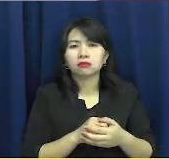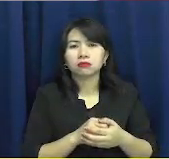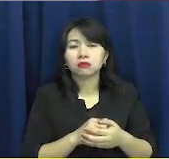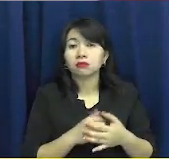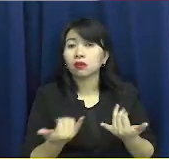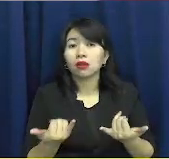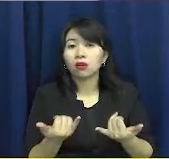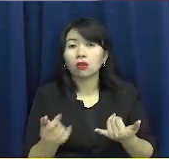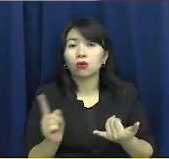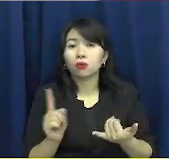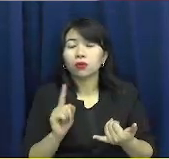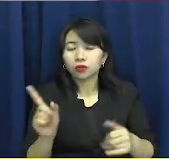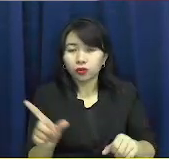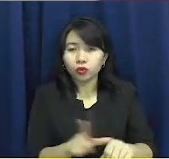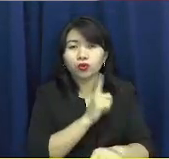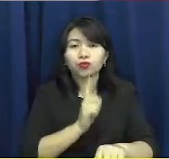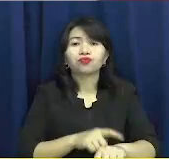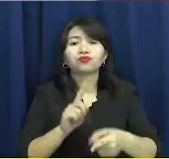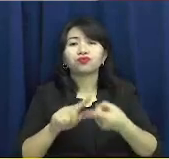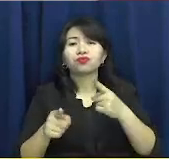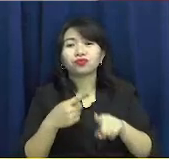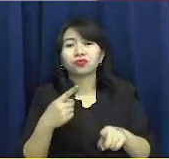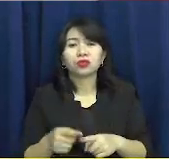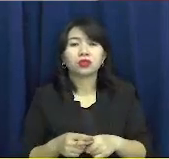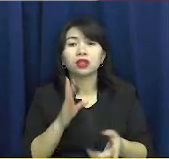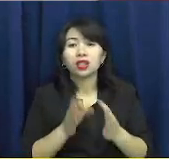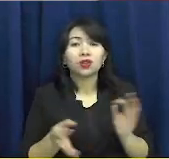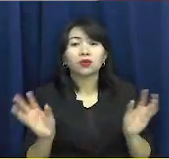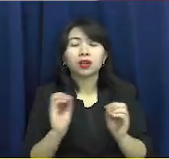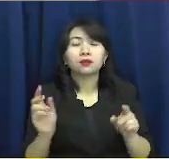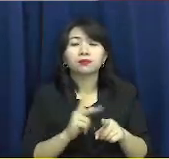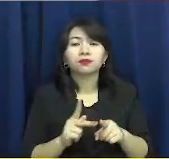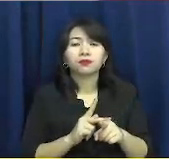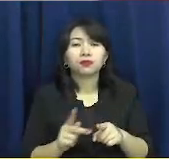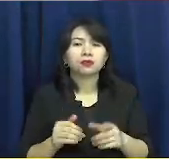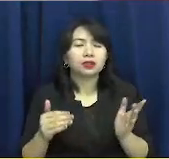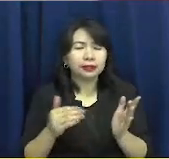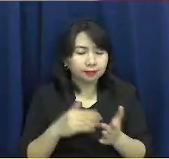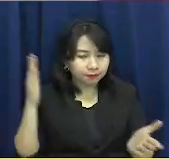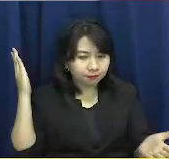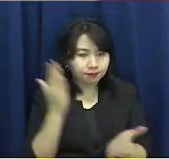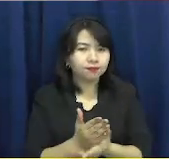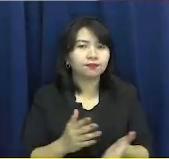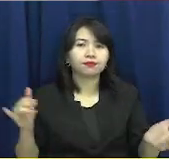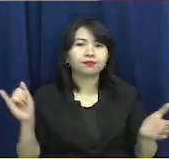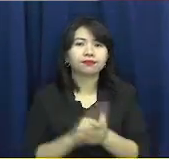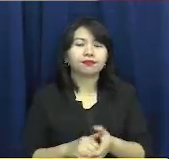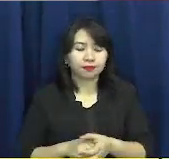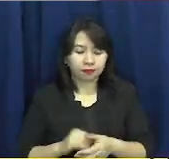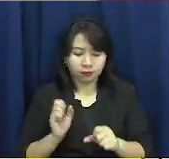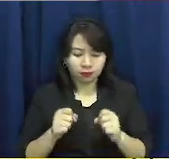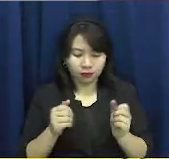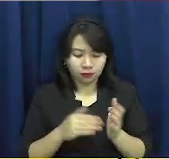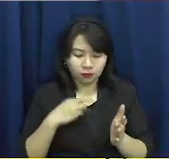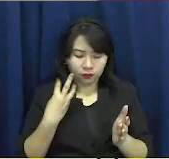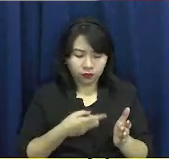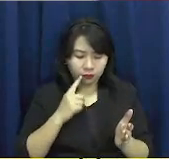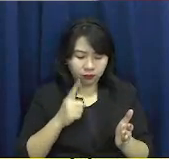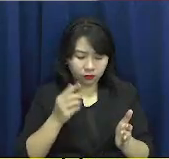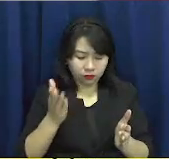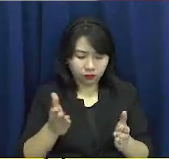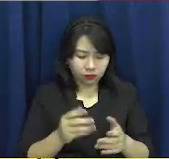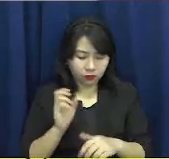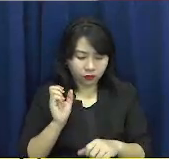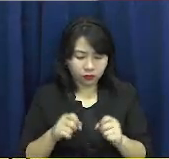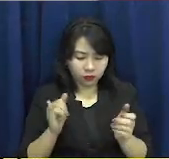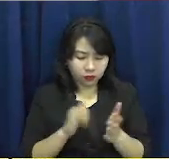see, marami tayong ganyan. Marami tayong cases dyan. Wag na natin i-deny. Marami tayong ganyang cases. Kaya ako lang sinasabi sa inyo, mga kapatid, so